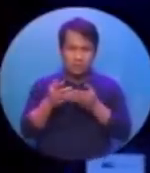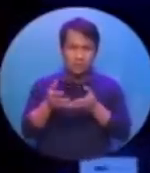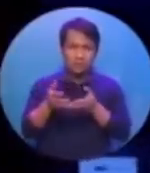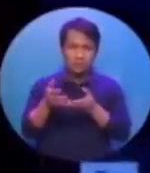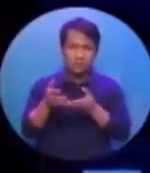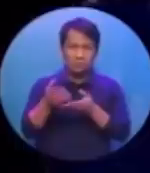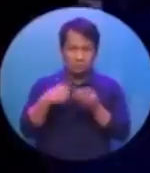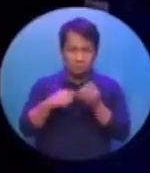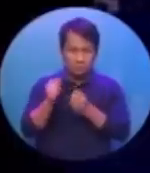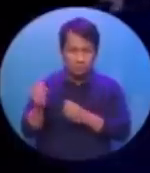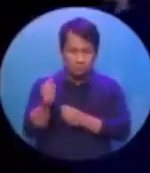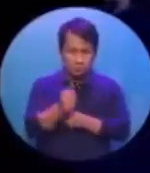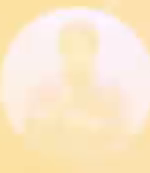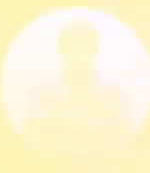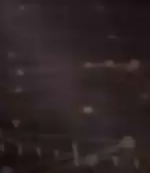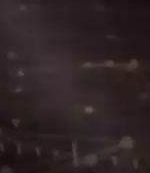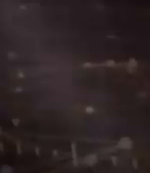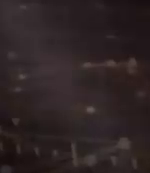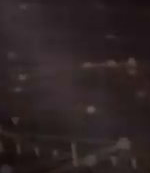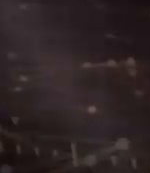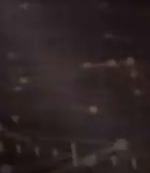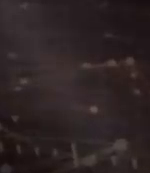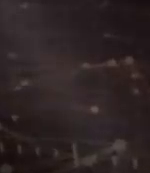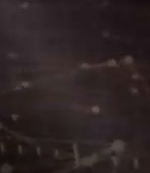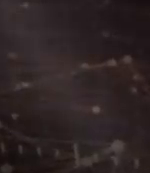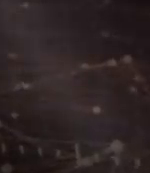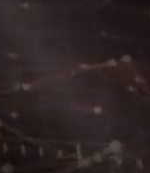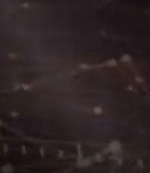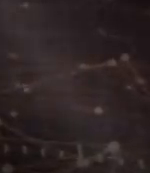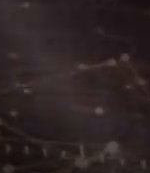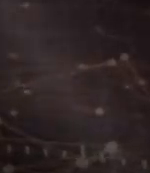nila, lalo na sa kanilang apo.